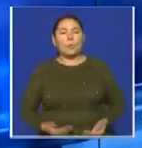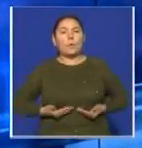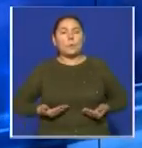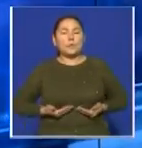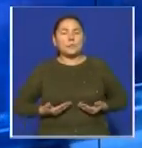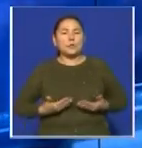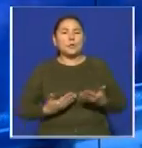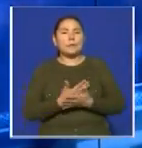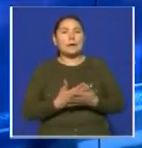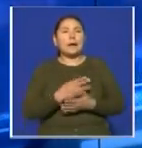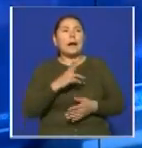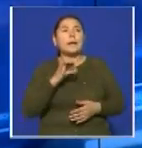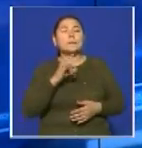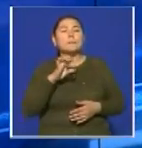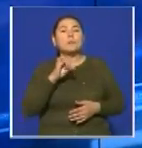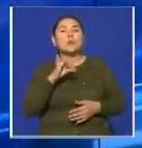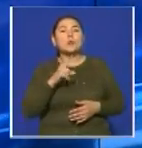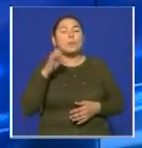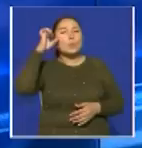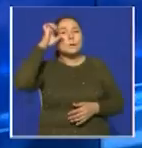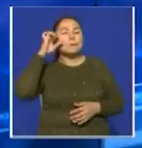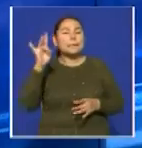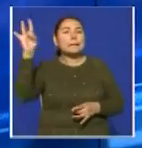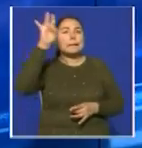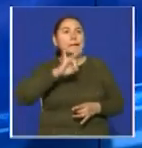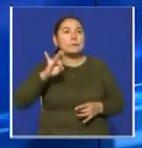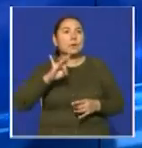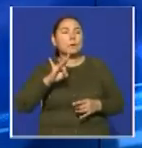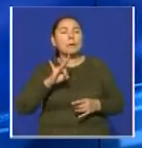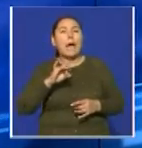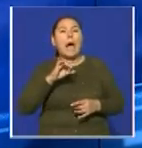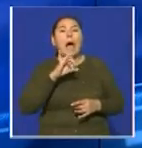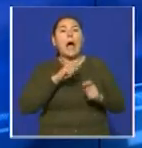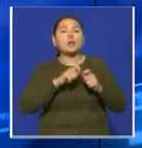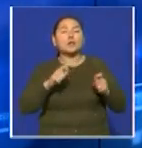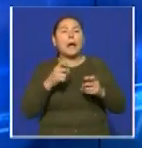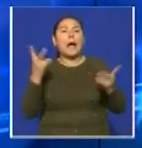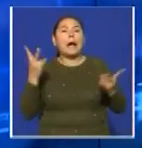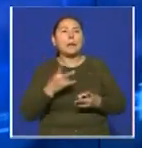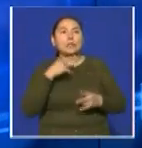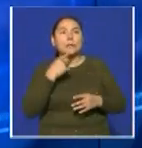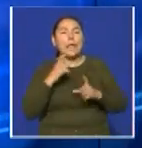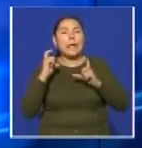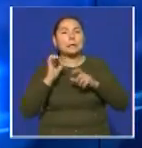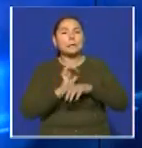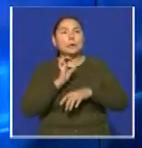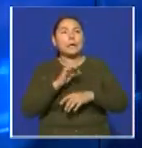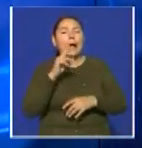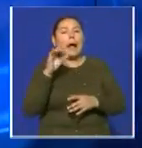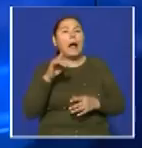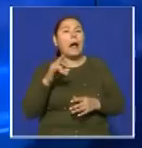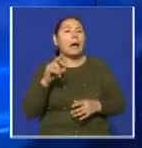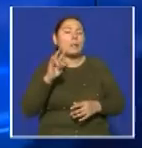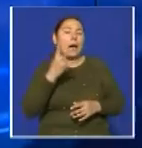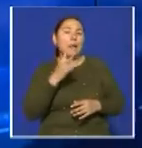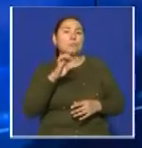Өңірдегі жалғыз битум шығарушы зауыт Өзбекстан Республикасына тасжолға қажетті басты өнімді экспорттай бастады. Қараша айында